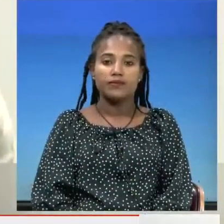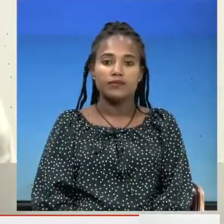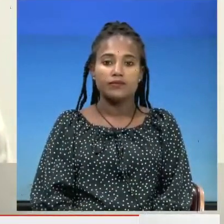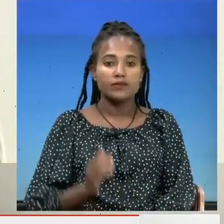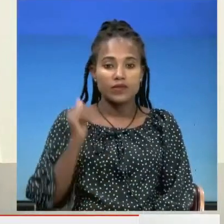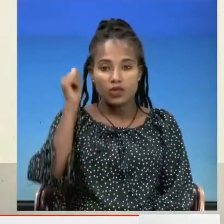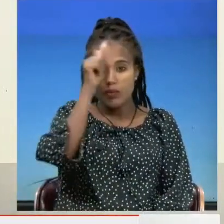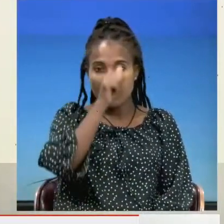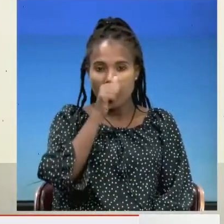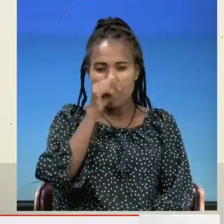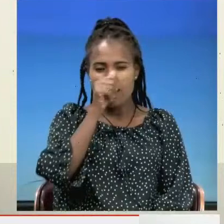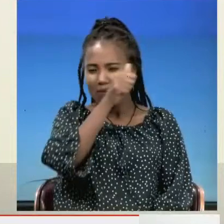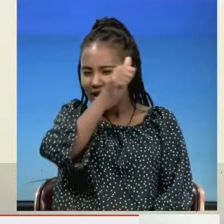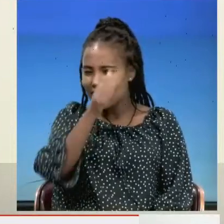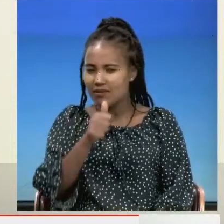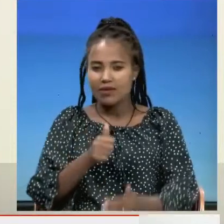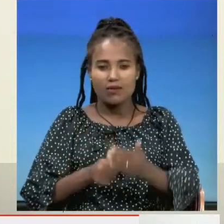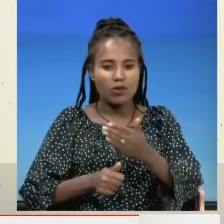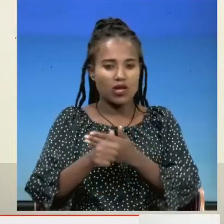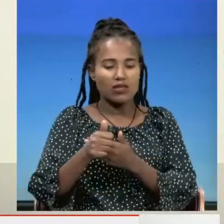ኢትዮጵያ ማንንም የመጉዳት